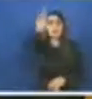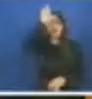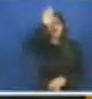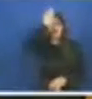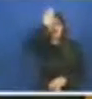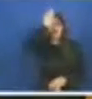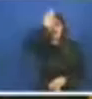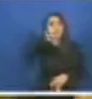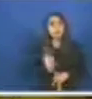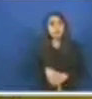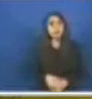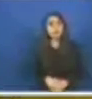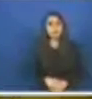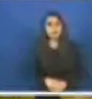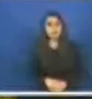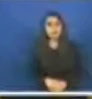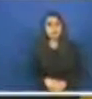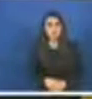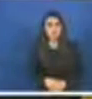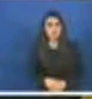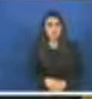İstanbul'da